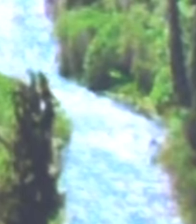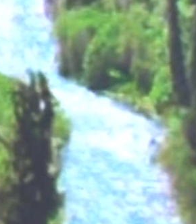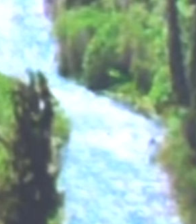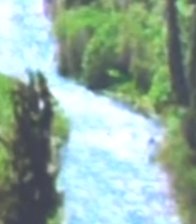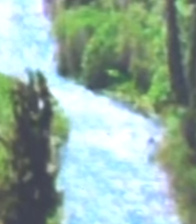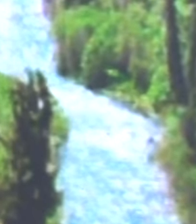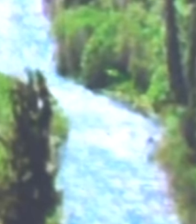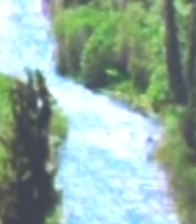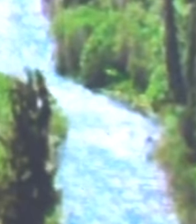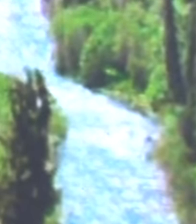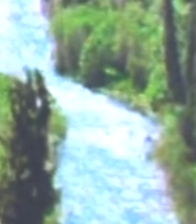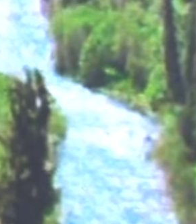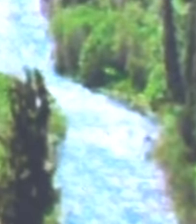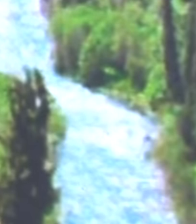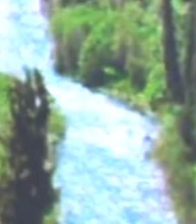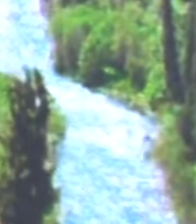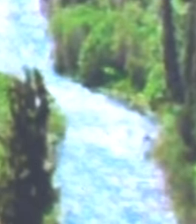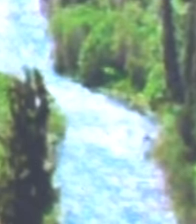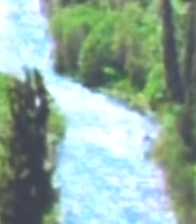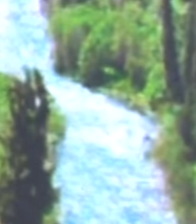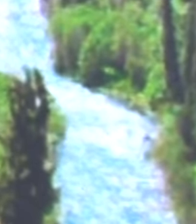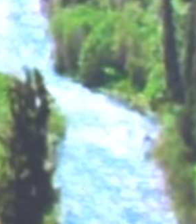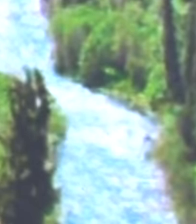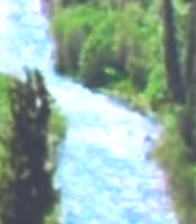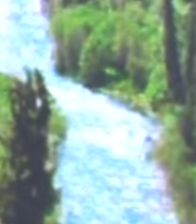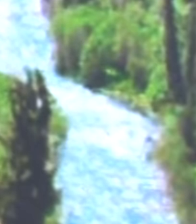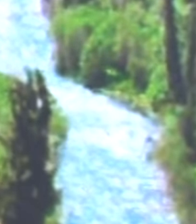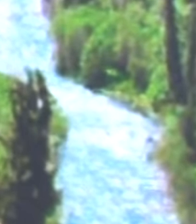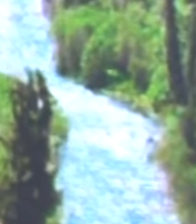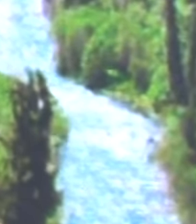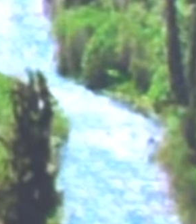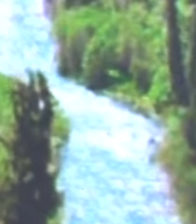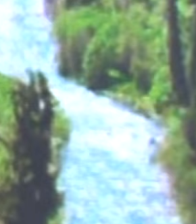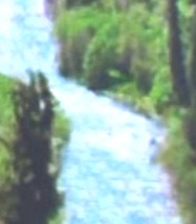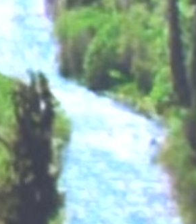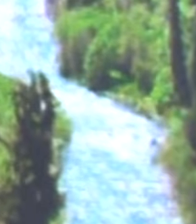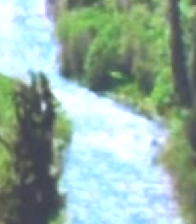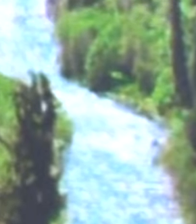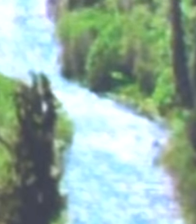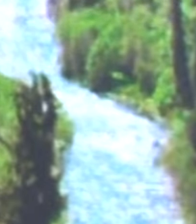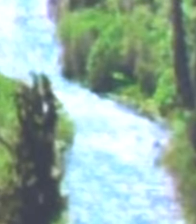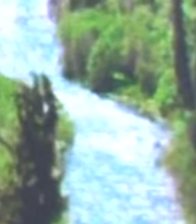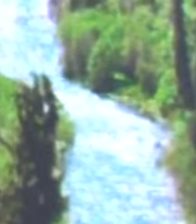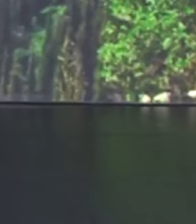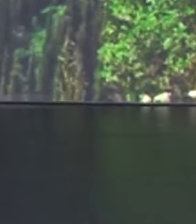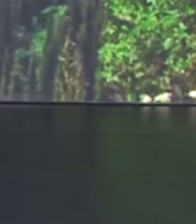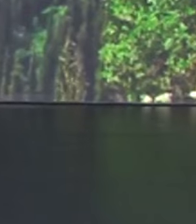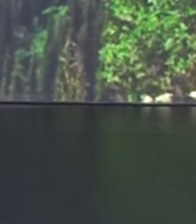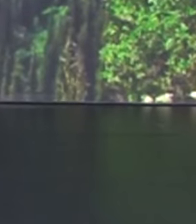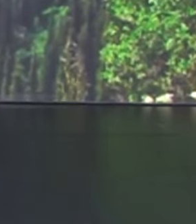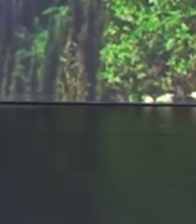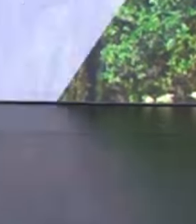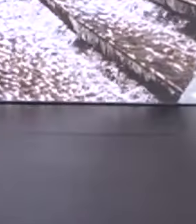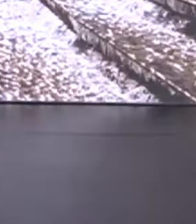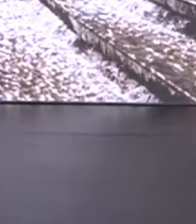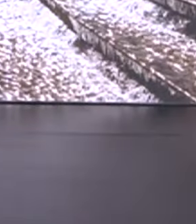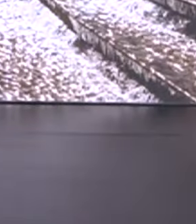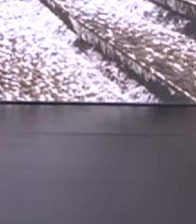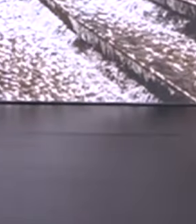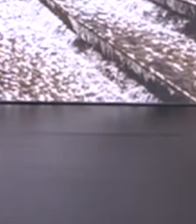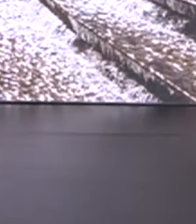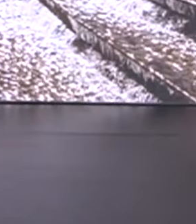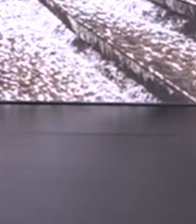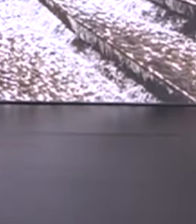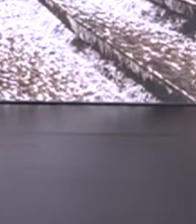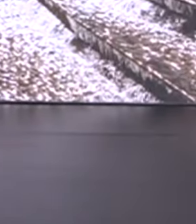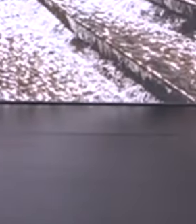23, Алматыда аздап жауын жауық тимал, күндіз 0-ден 31, түнде 22 градус жоғары болады. Астанада да өткінші жауын жауады,